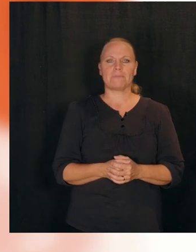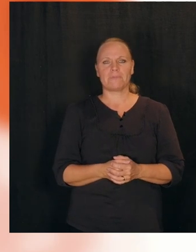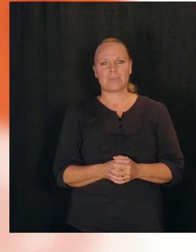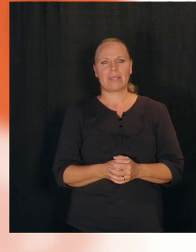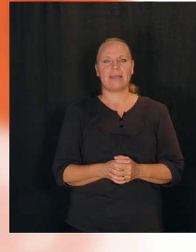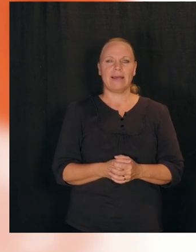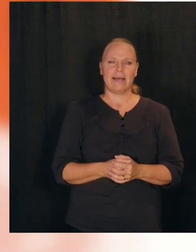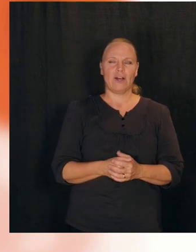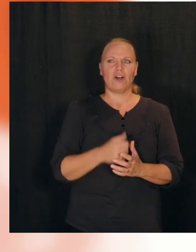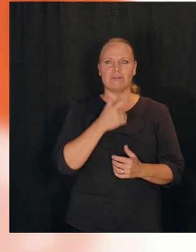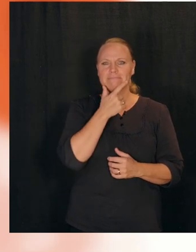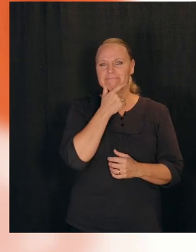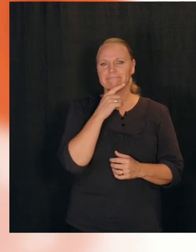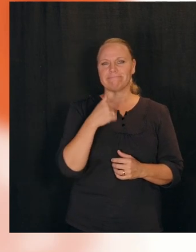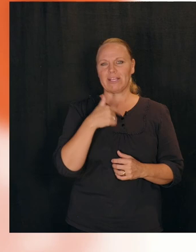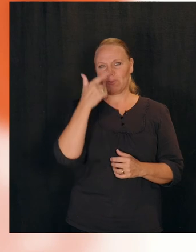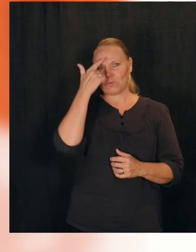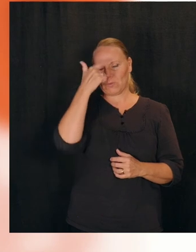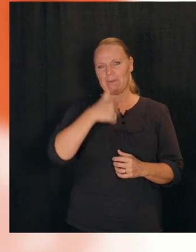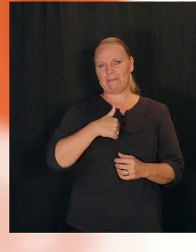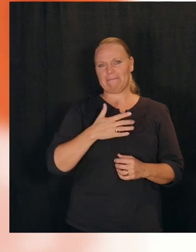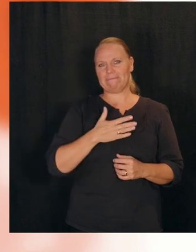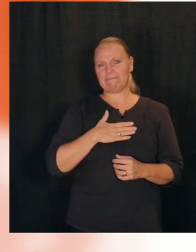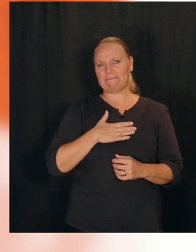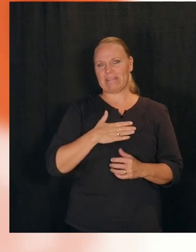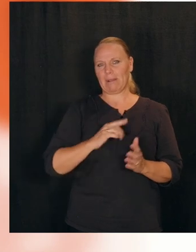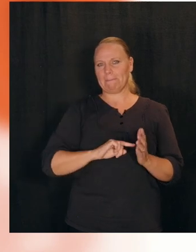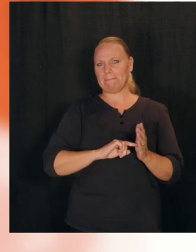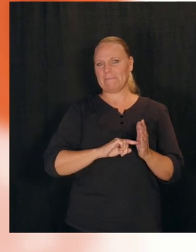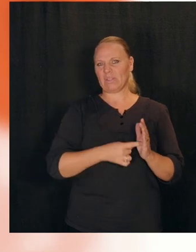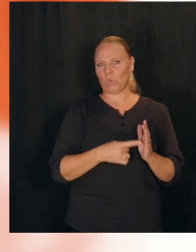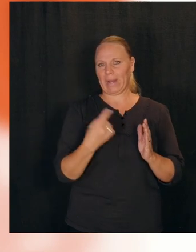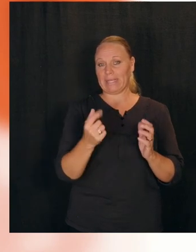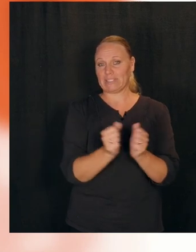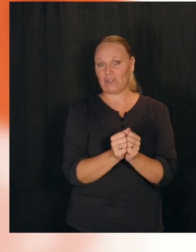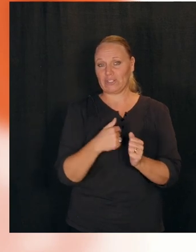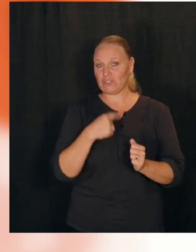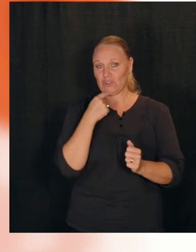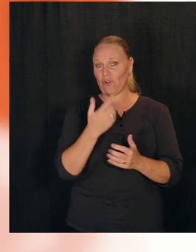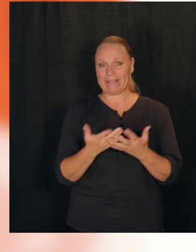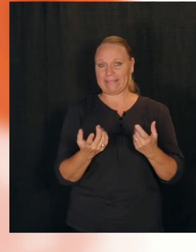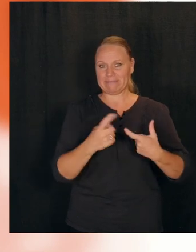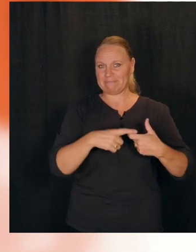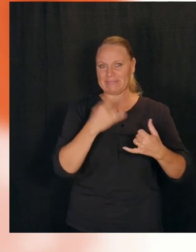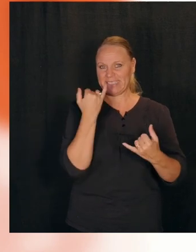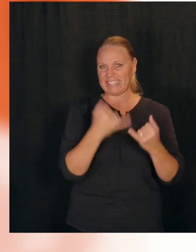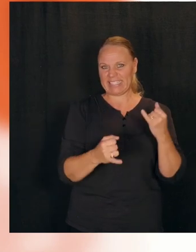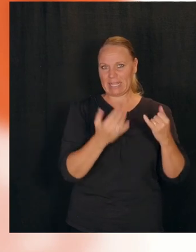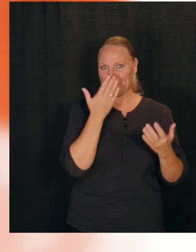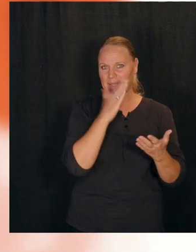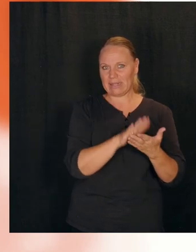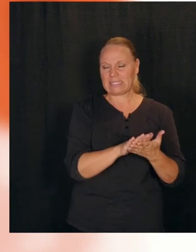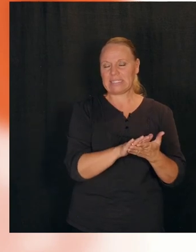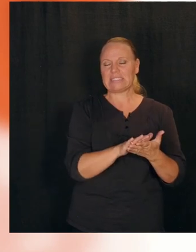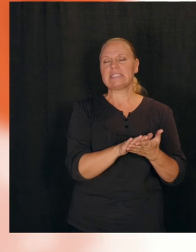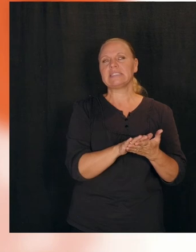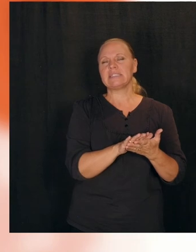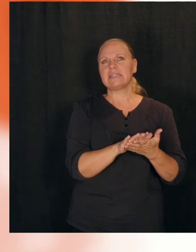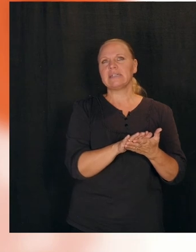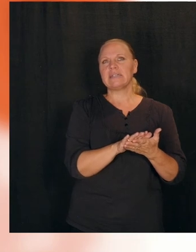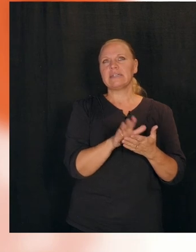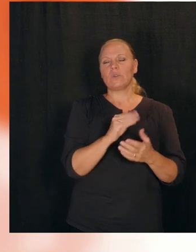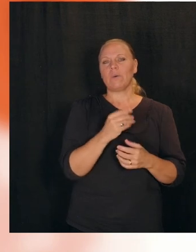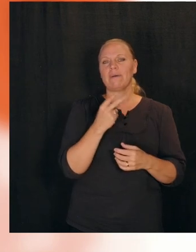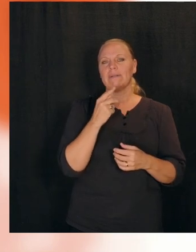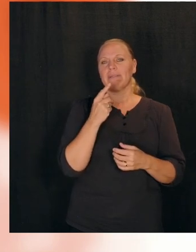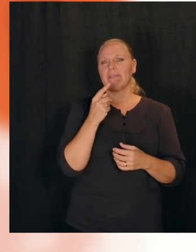Jag tror jag skulle vilja lyfta fram en sak som jag inte sa på sista bilden. Och det är att för 2-3